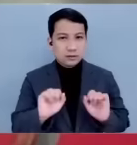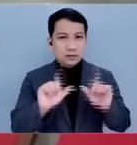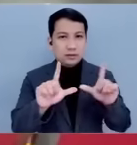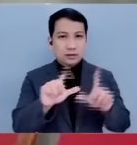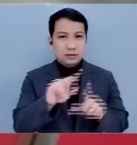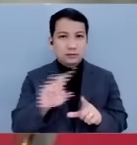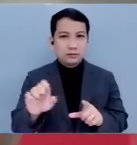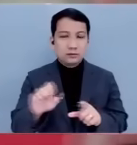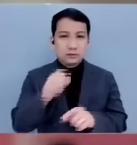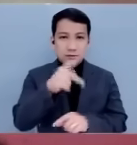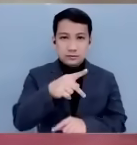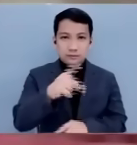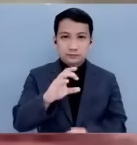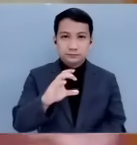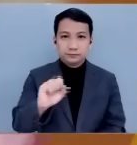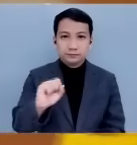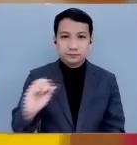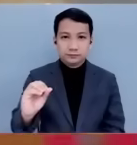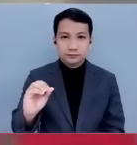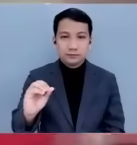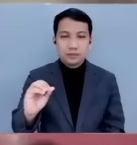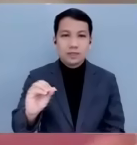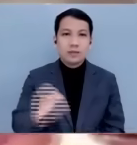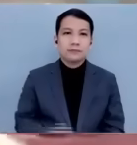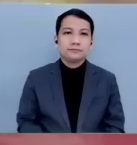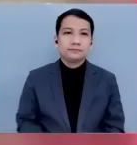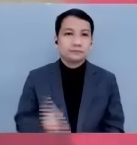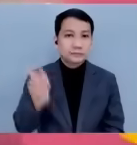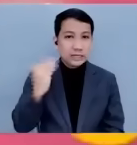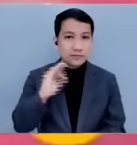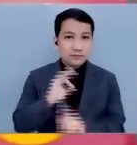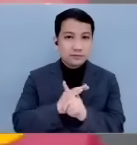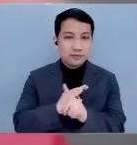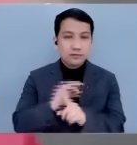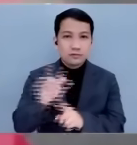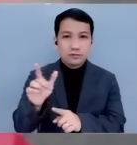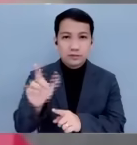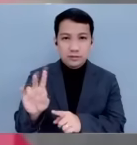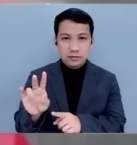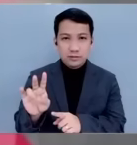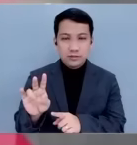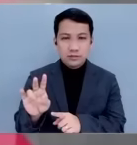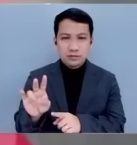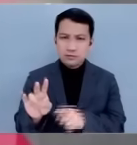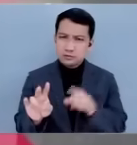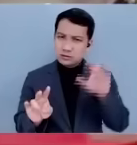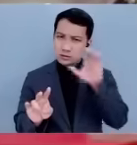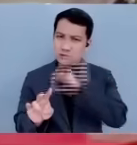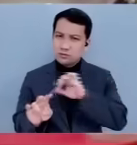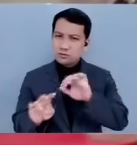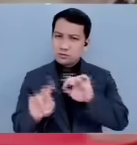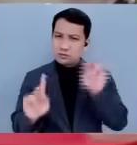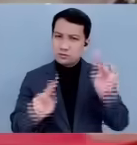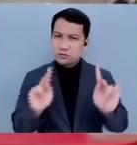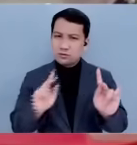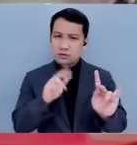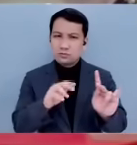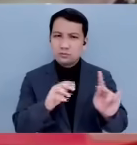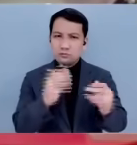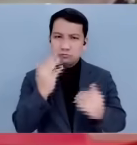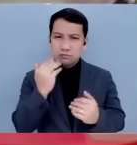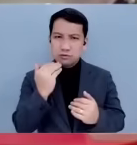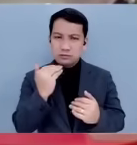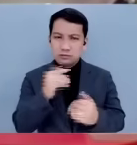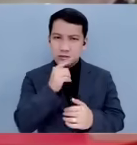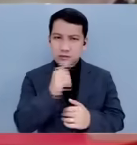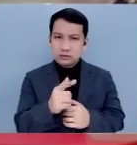Philippine Charity Sweepstakes Office o PCSO nitong February 27. Nagduda ang netizens sa Bulahan para sa swertes o